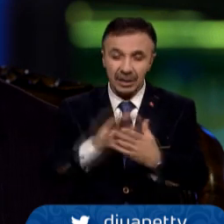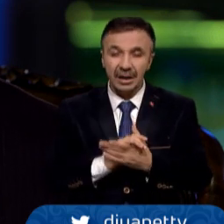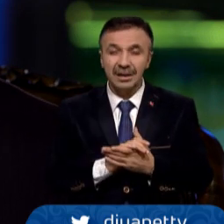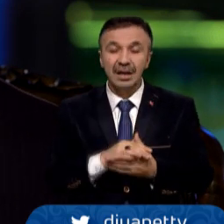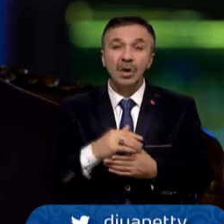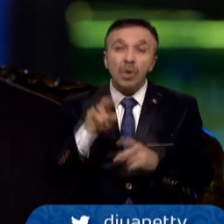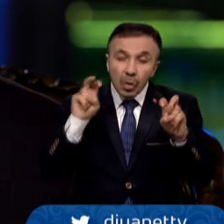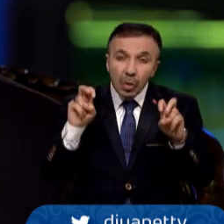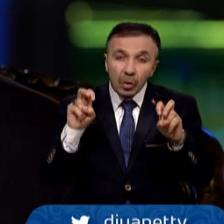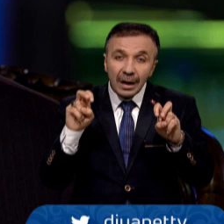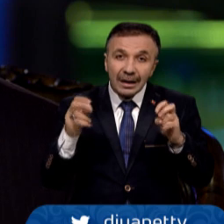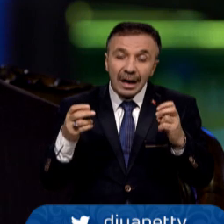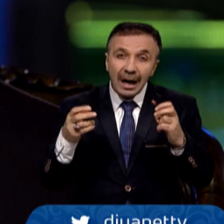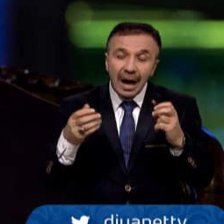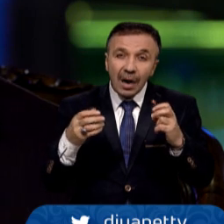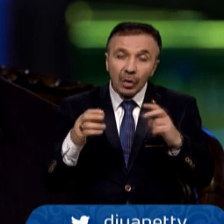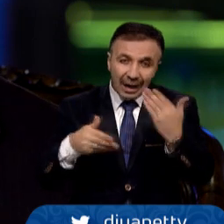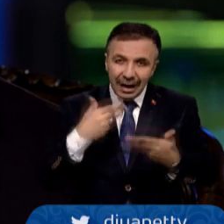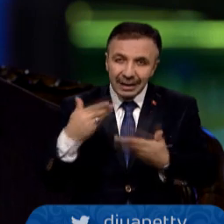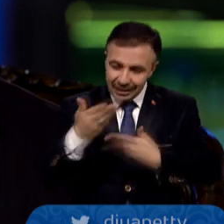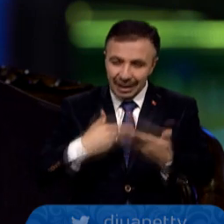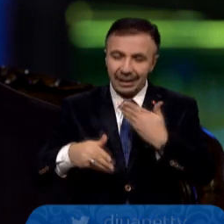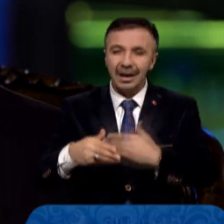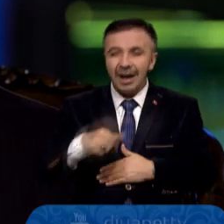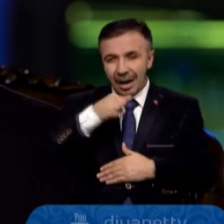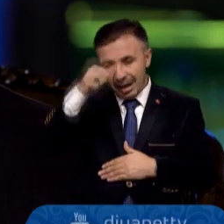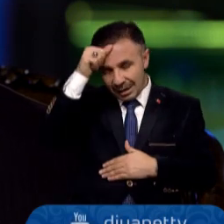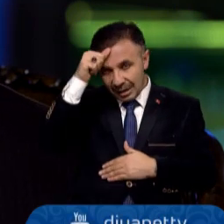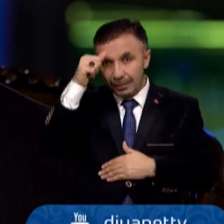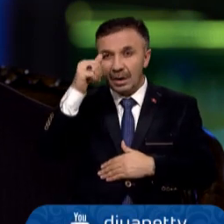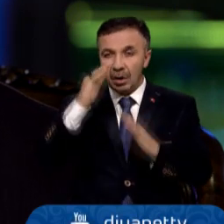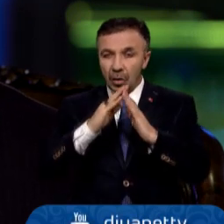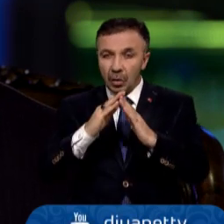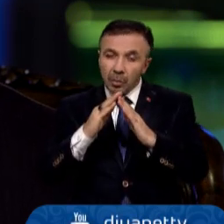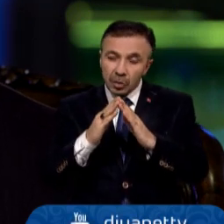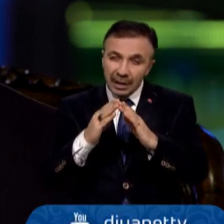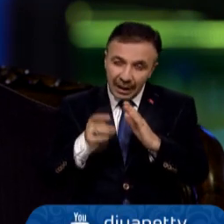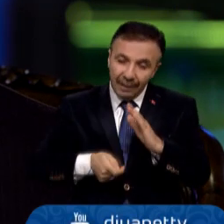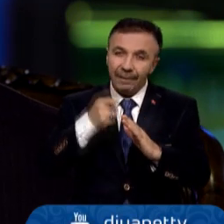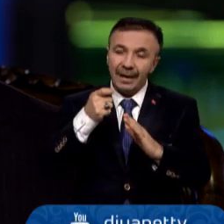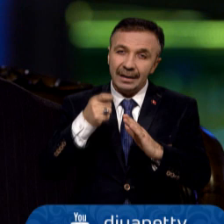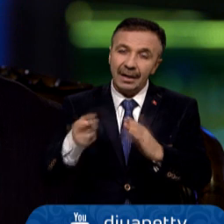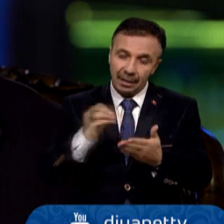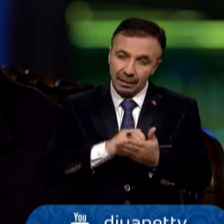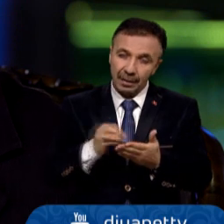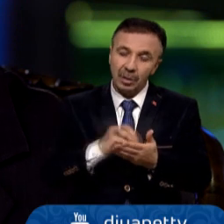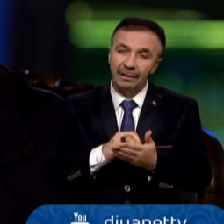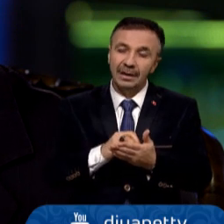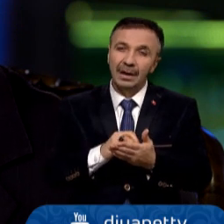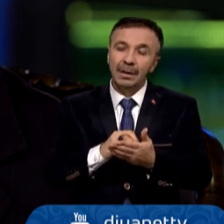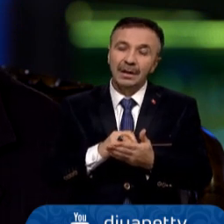konuları müzakere edeceğiz haçta mina'da müzdelifede Arafatta tavafta